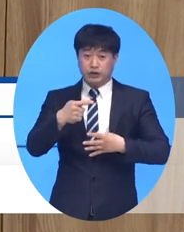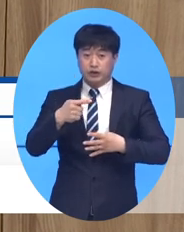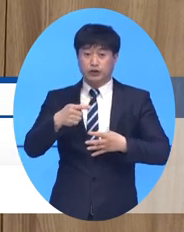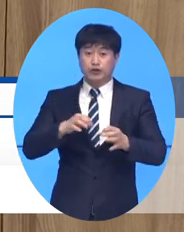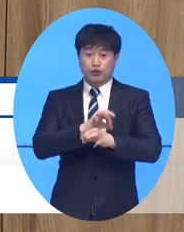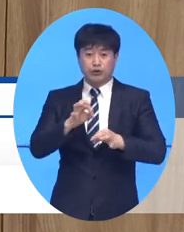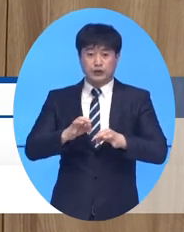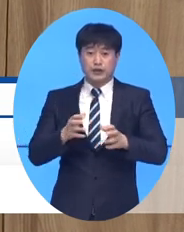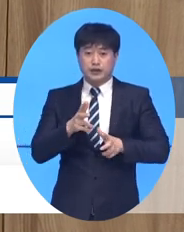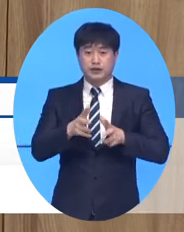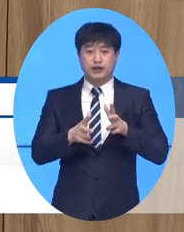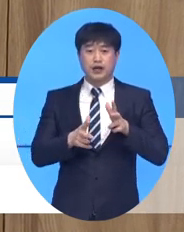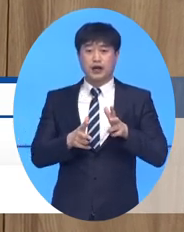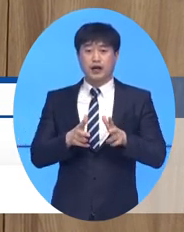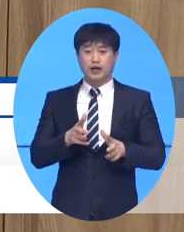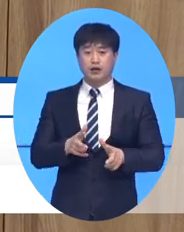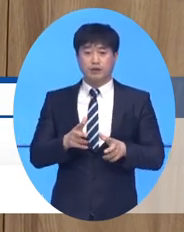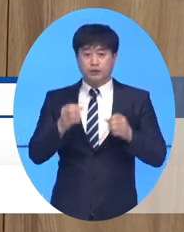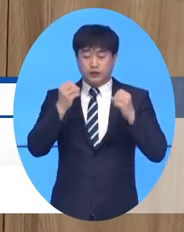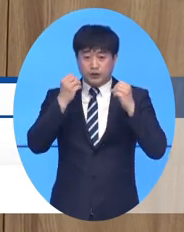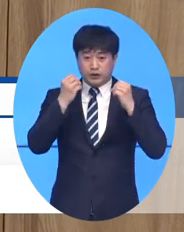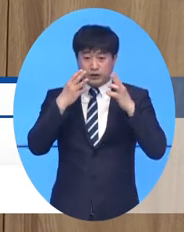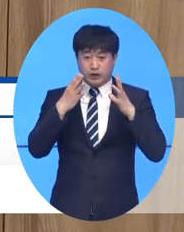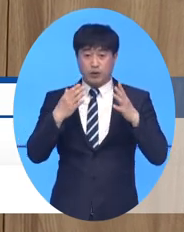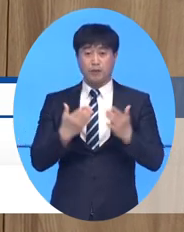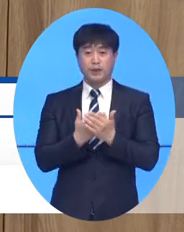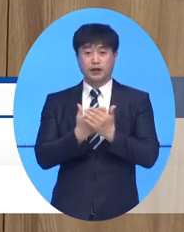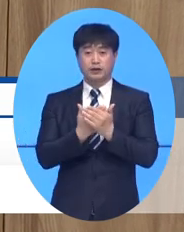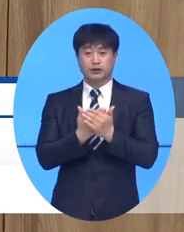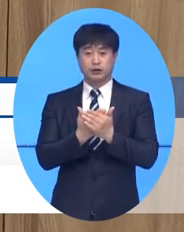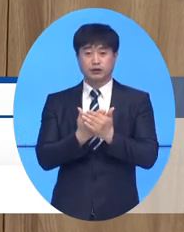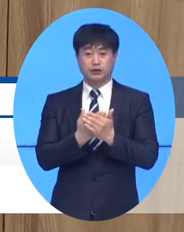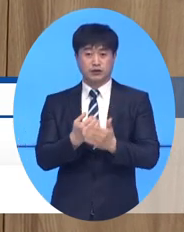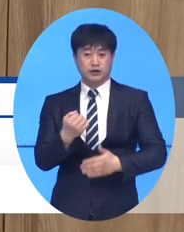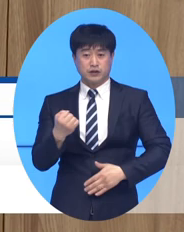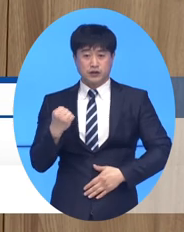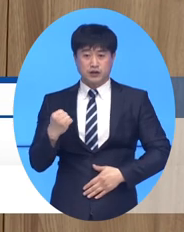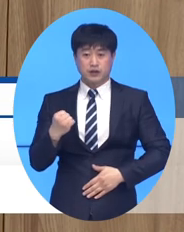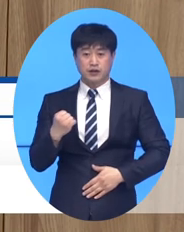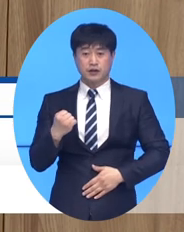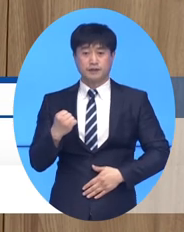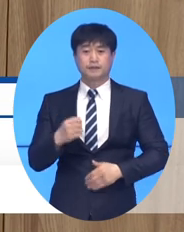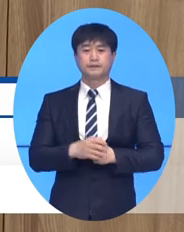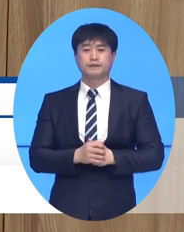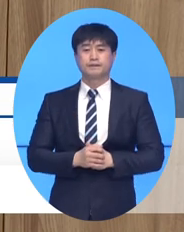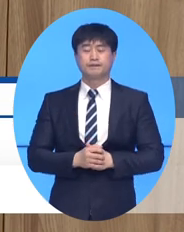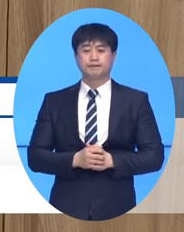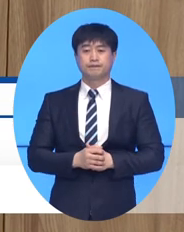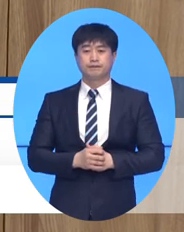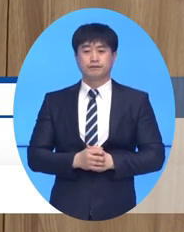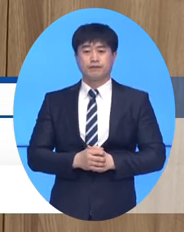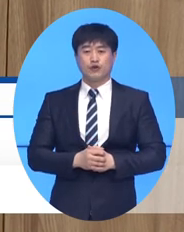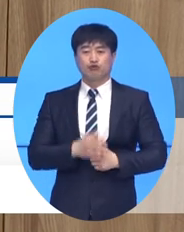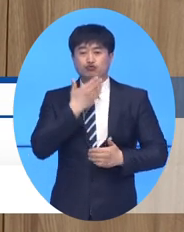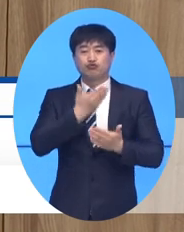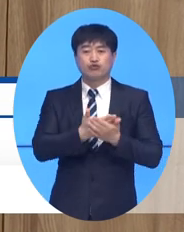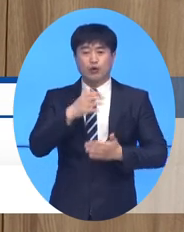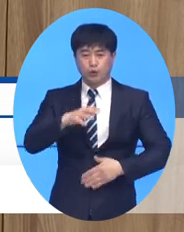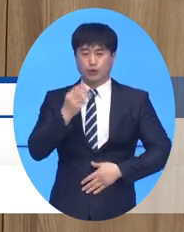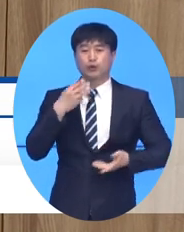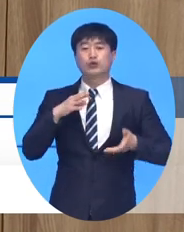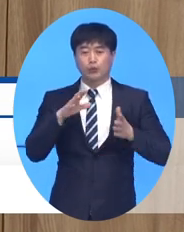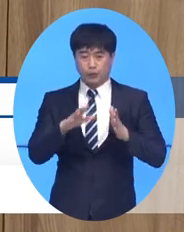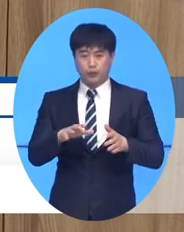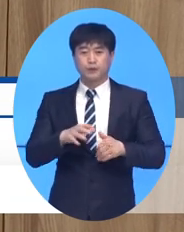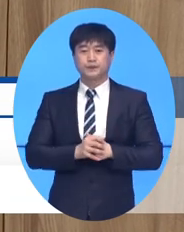경제와 산업, 또 새로운 신성장 동력의 그 심장이자 허브가